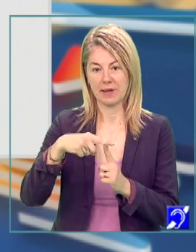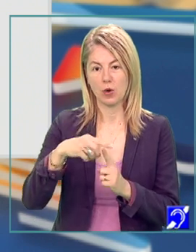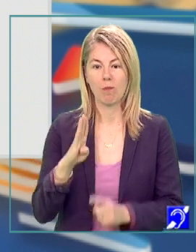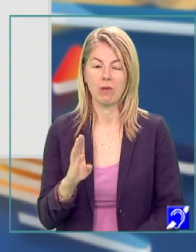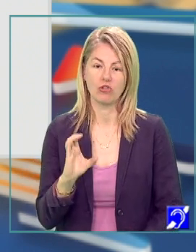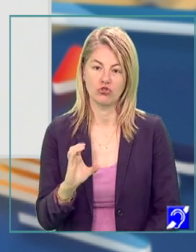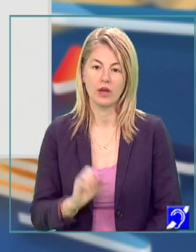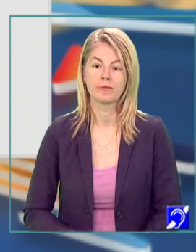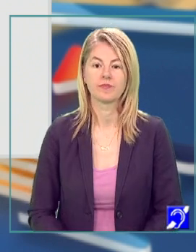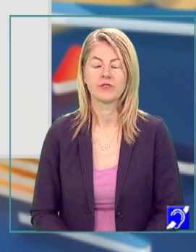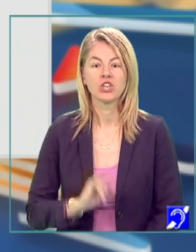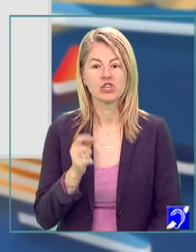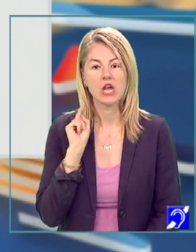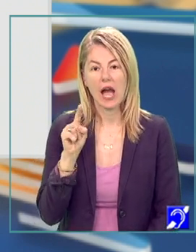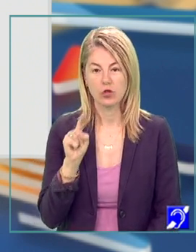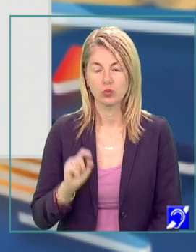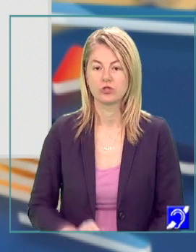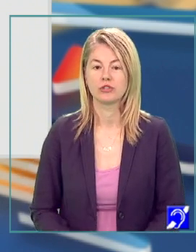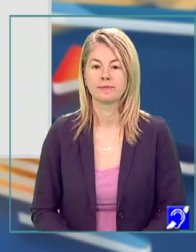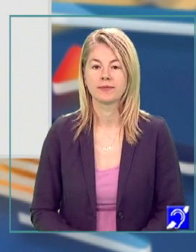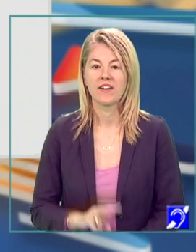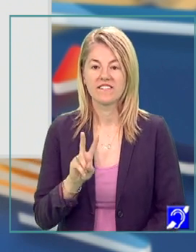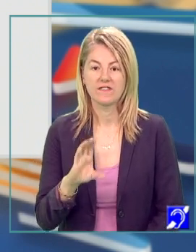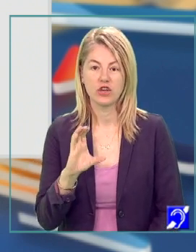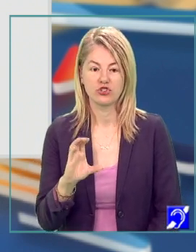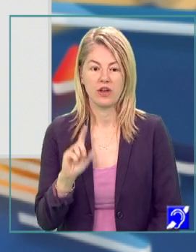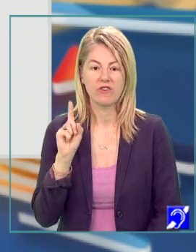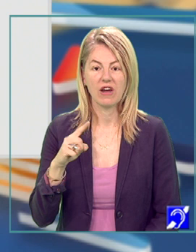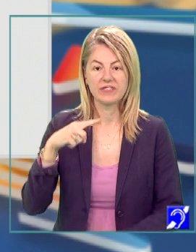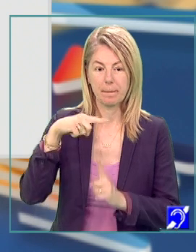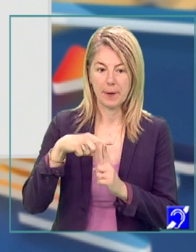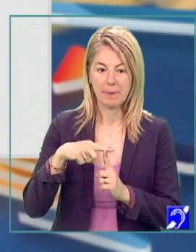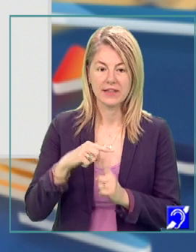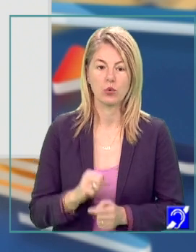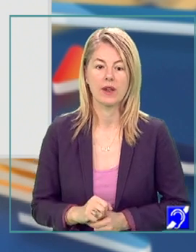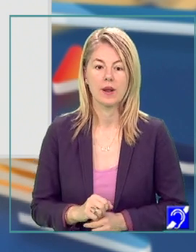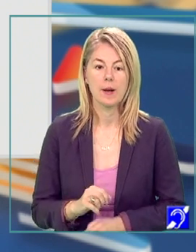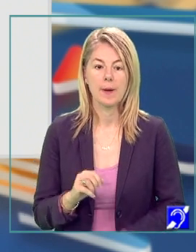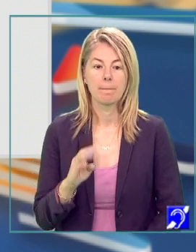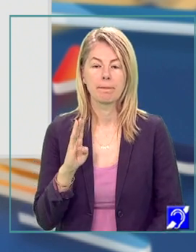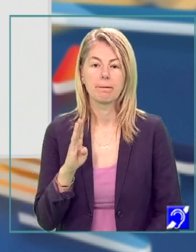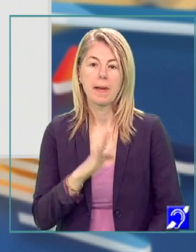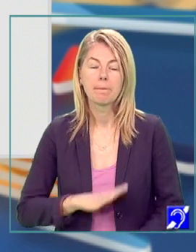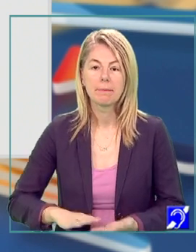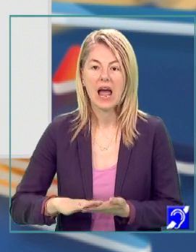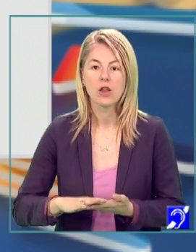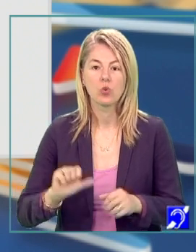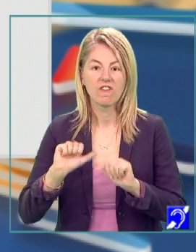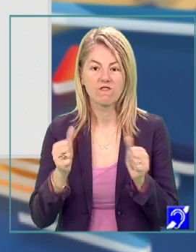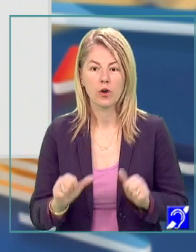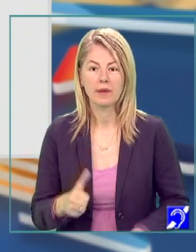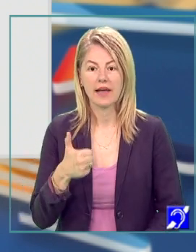BC și atunci BC va fi perpendiculară pe planul format